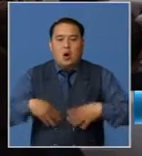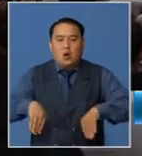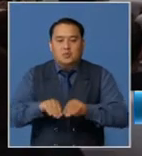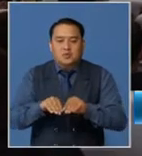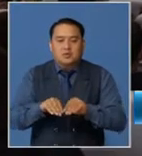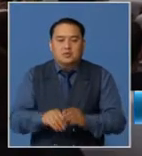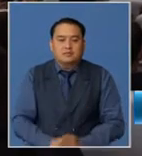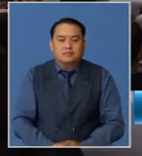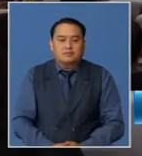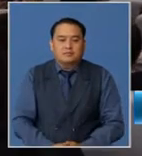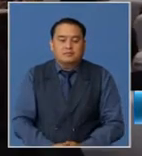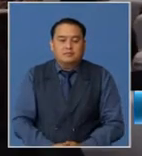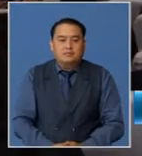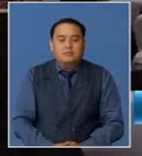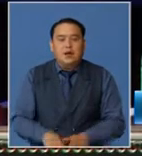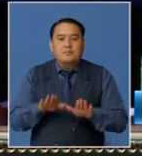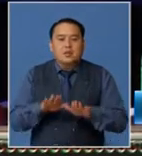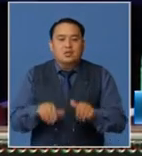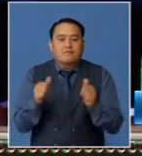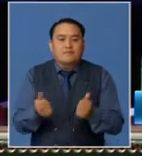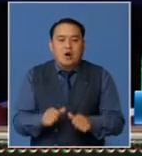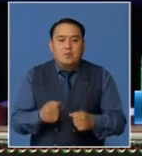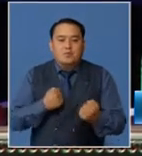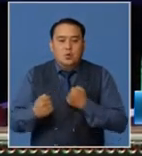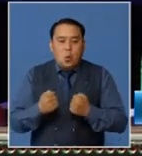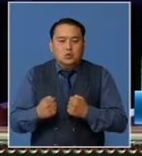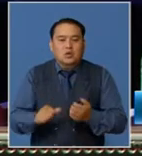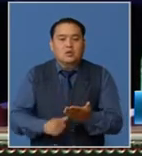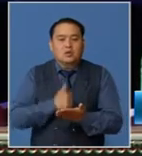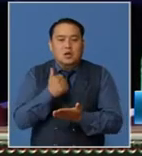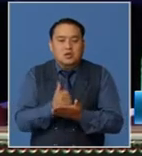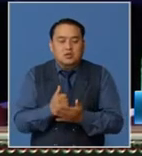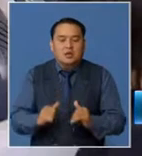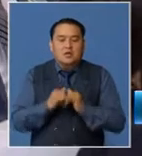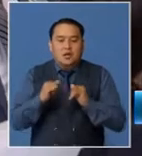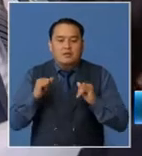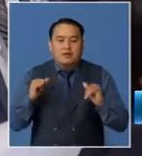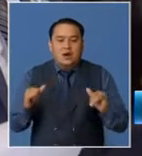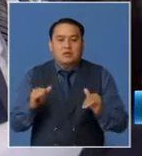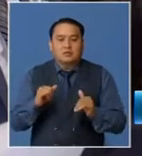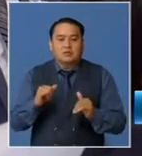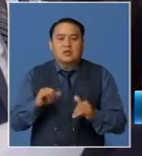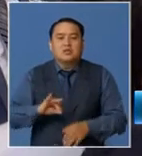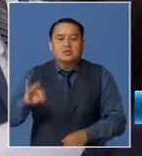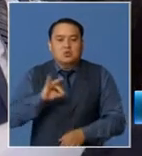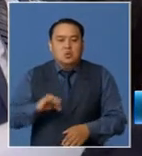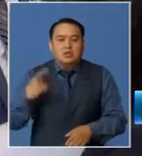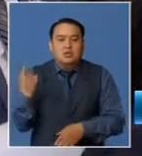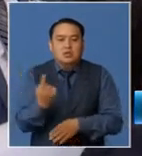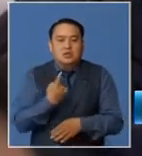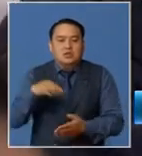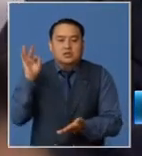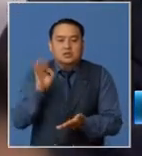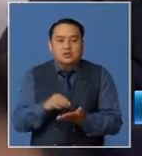общественного сознания. А вот источниками формирования прочной основы общенационального исторического сознания и единых